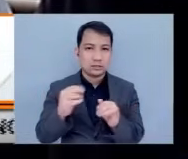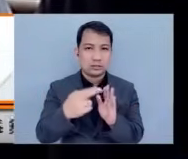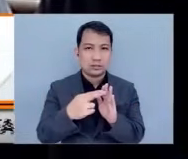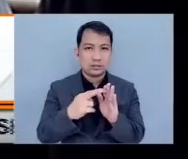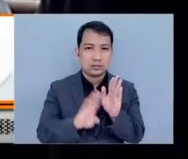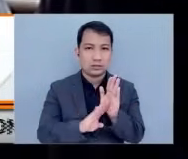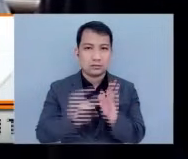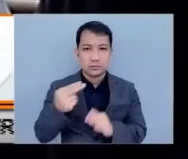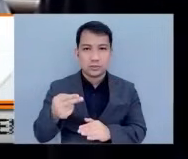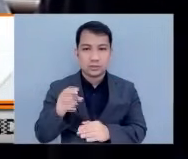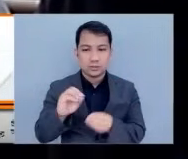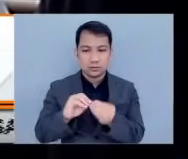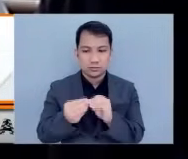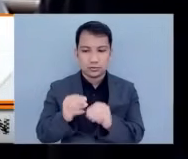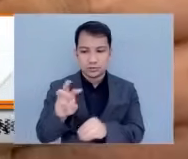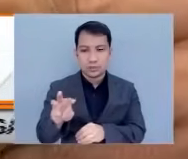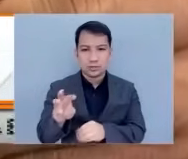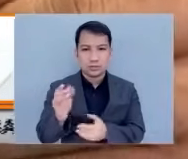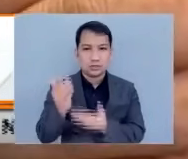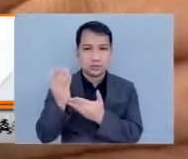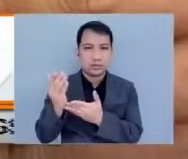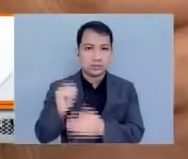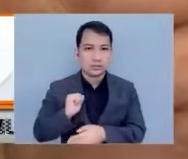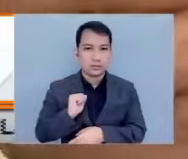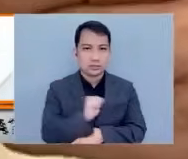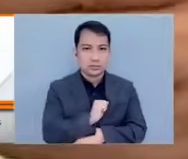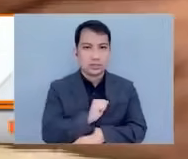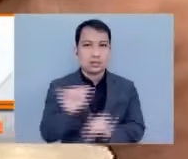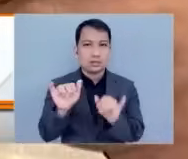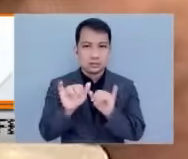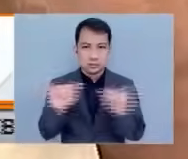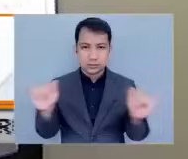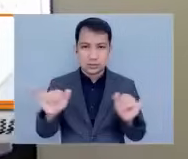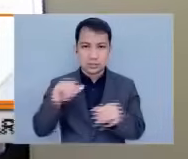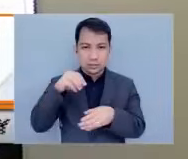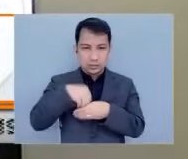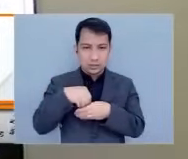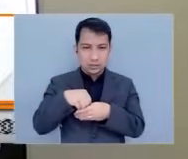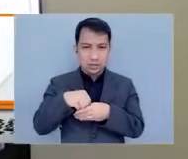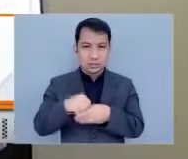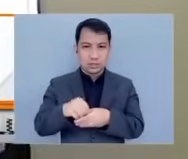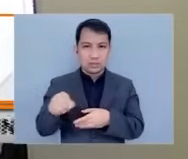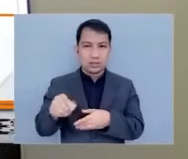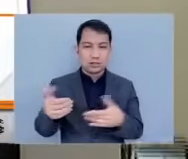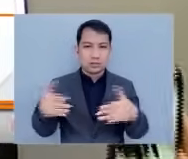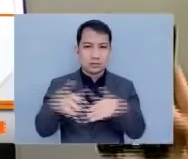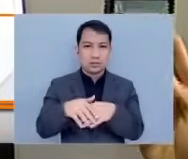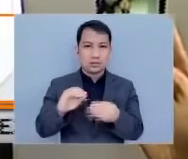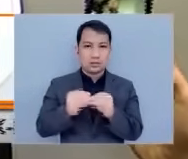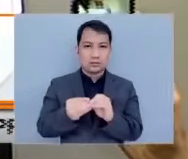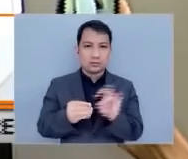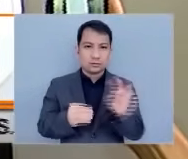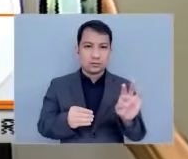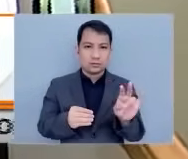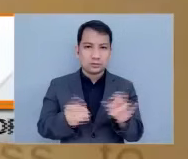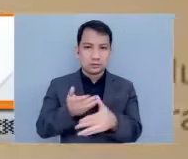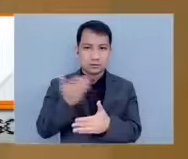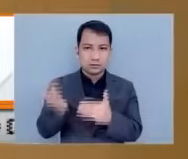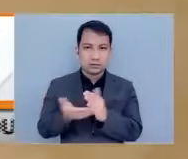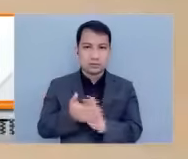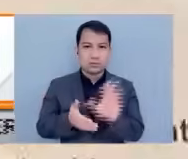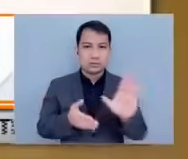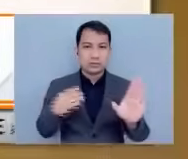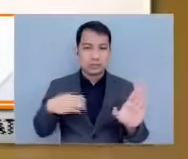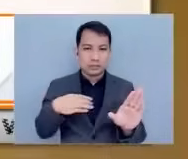number 6 na panukala sa Senado, pareho lang ang laman ng resolution of both houses number 7 na final sa Kamara kanina.